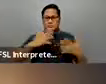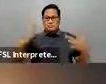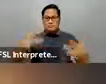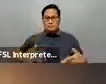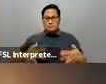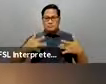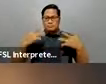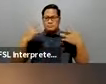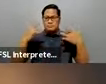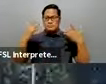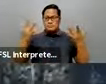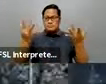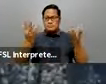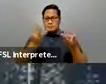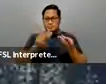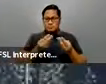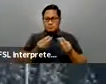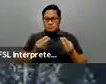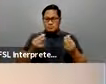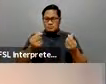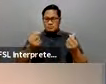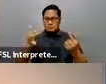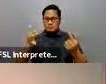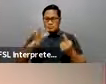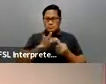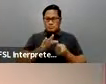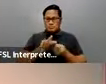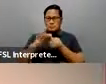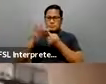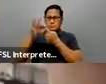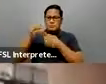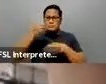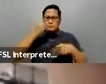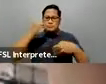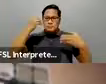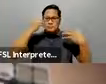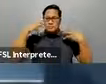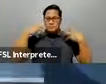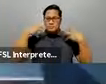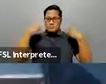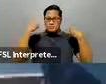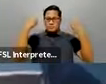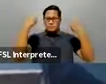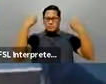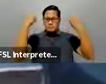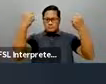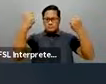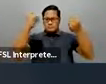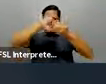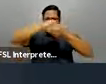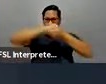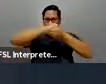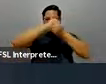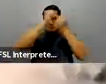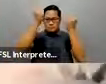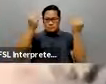mo'y buhay. Lupang hinirang, kuya ka ng magiting,